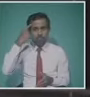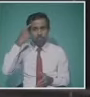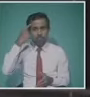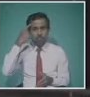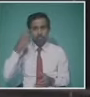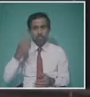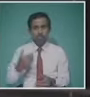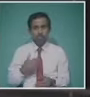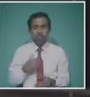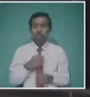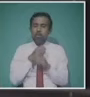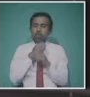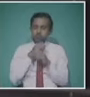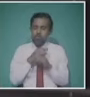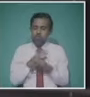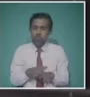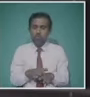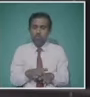තියෙනවා මම සත්භාවයෙන්